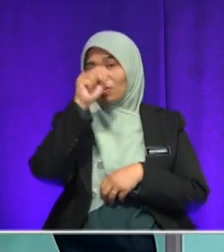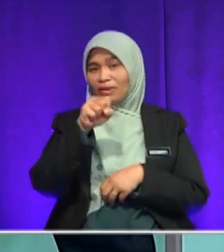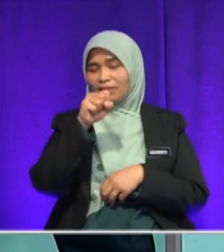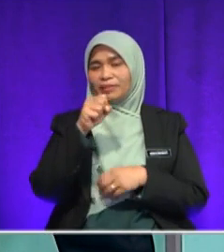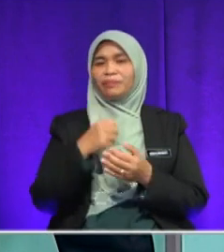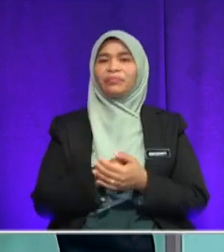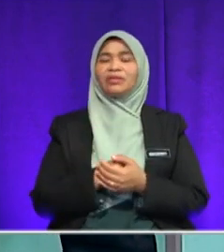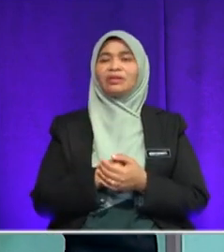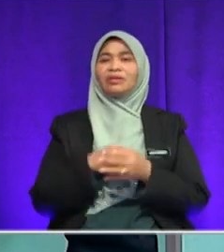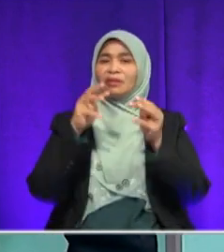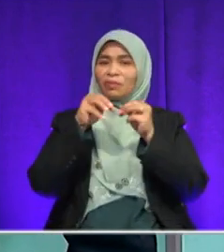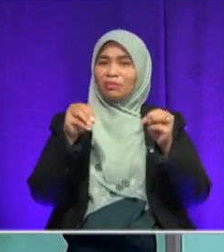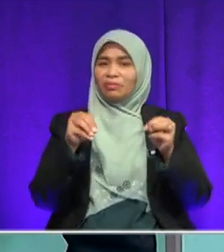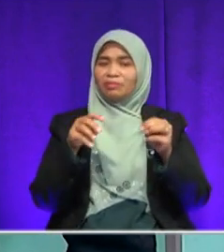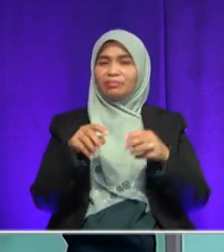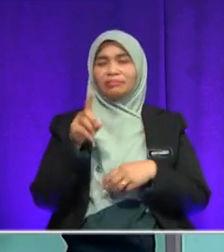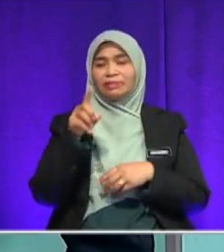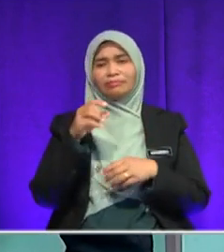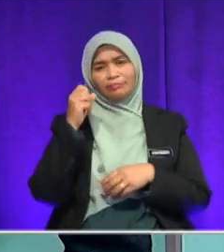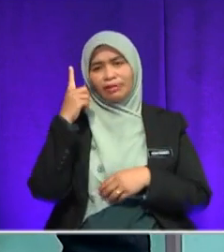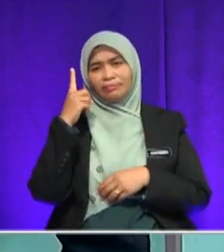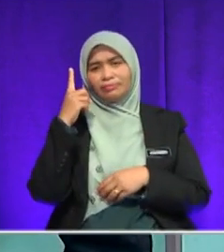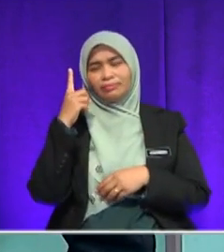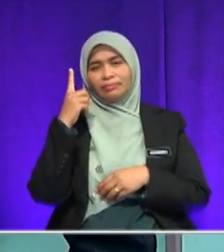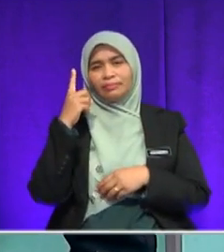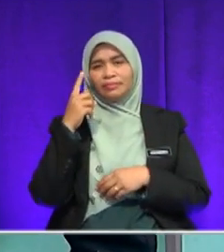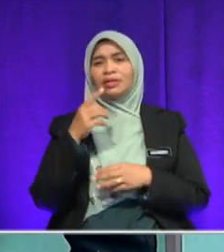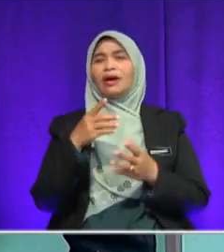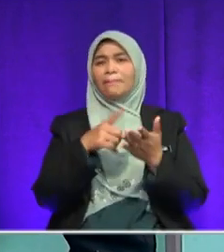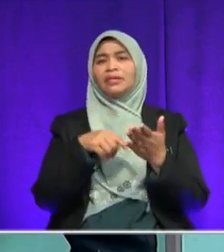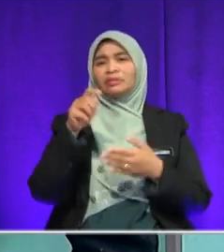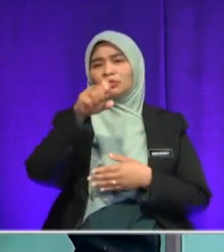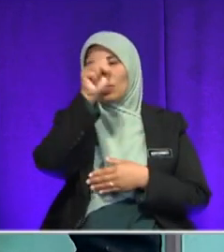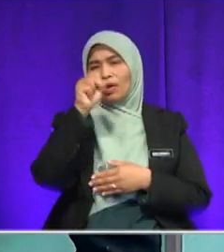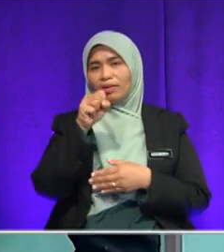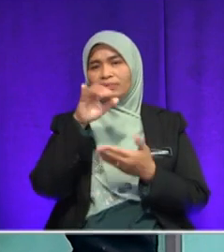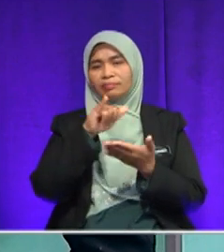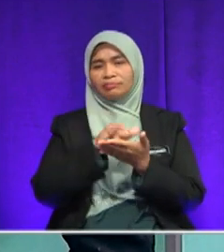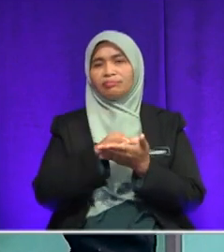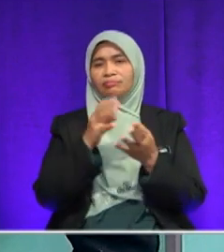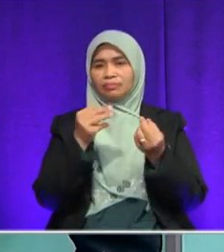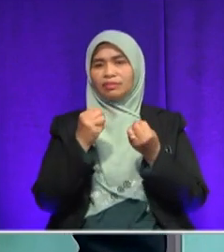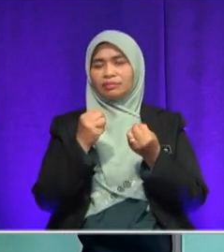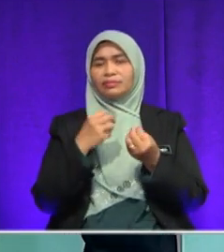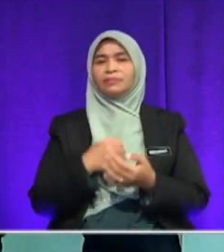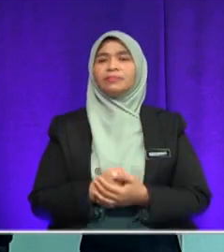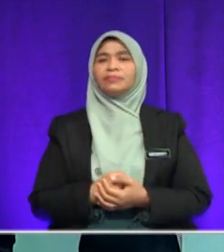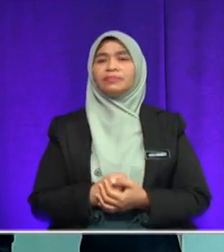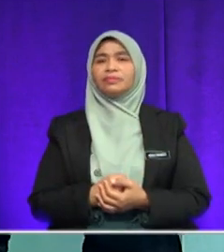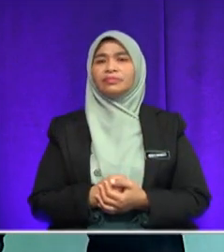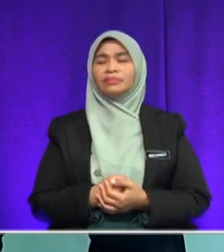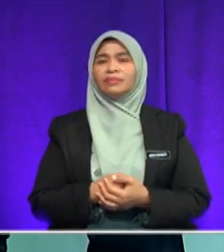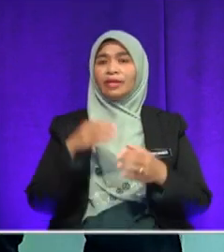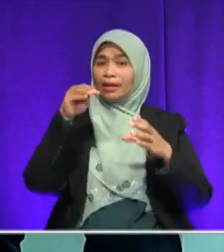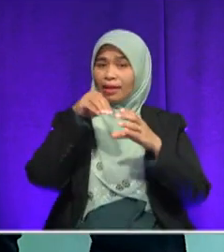pelajar sepatutnya memahami kehendak soalan tadi berdasarkan kata tugas. Okey. So di